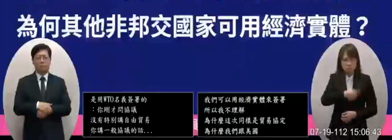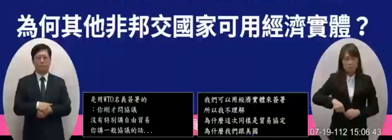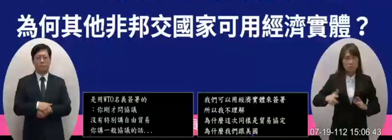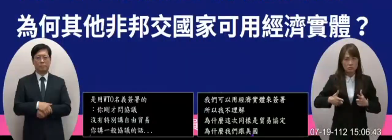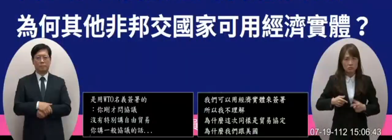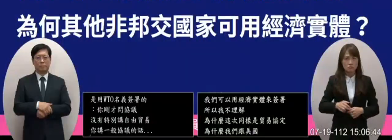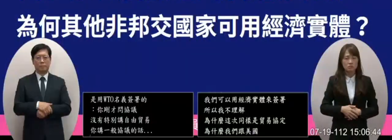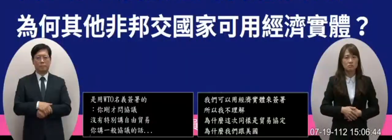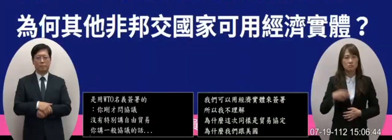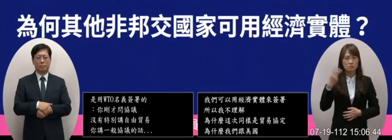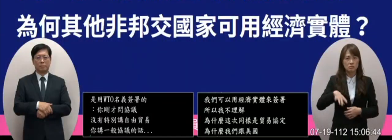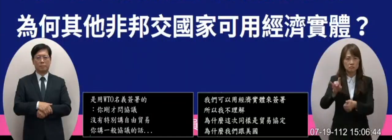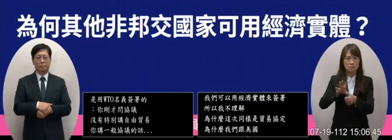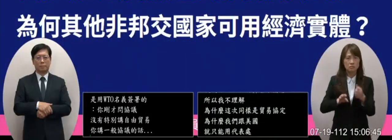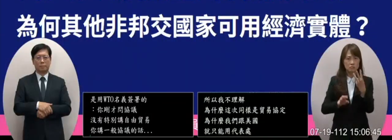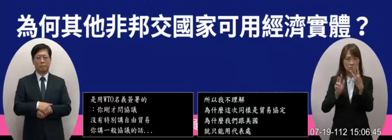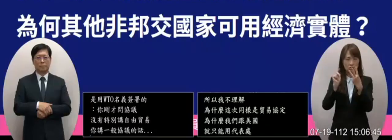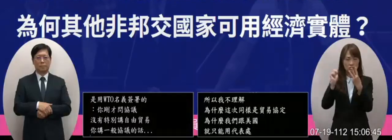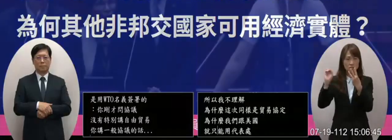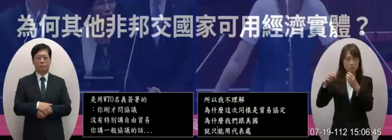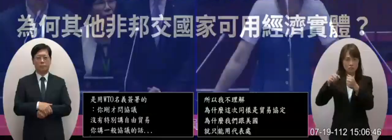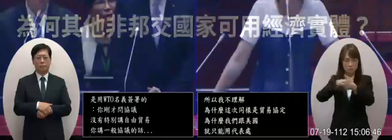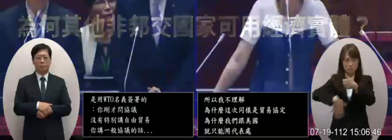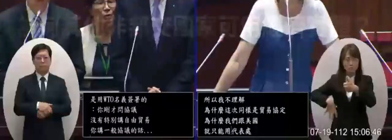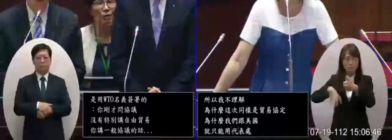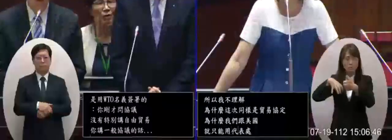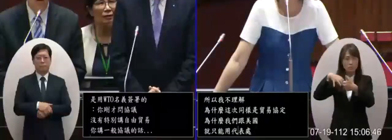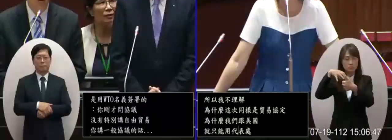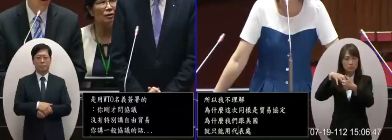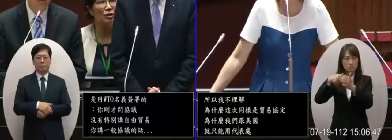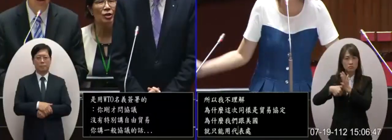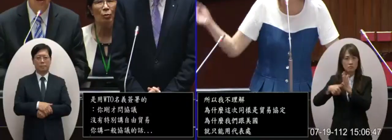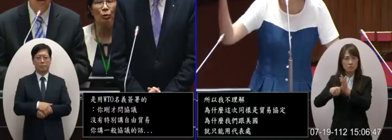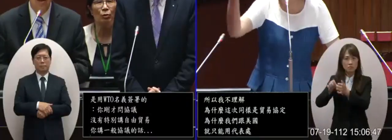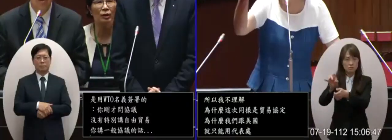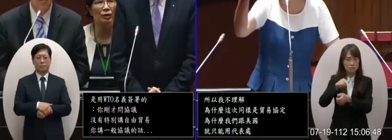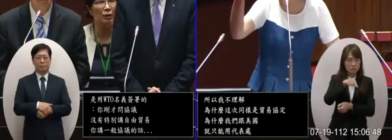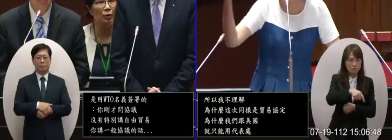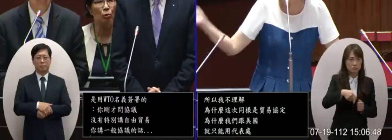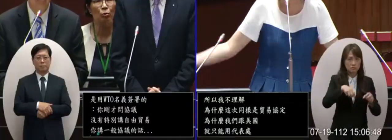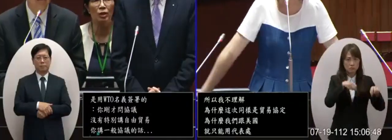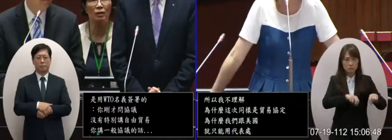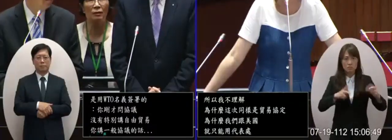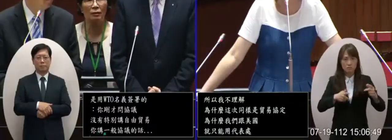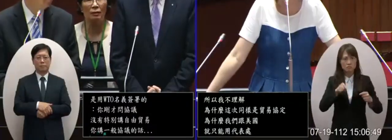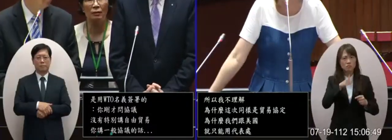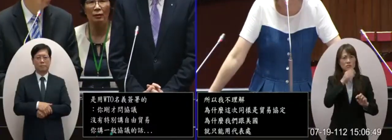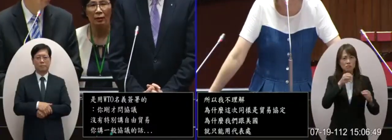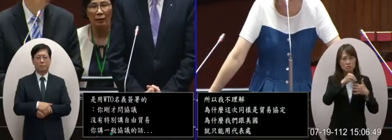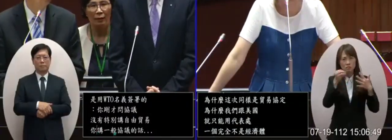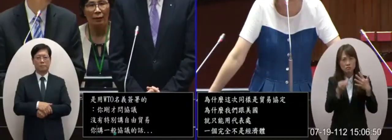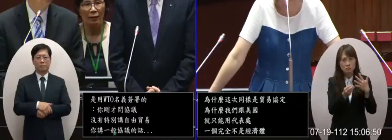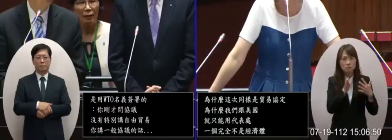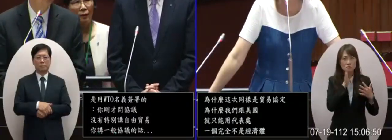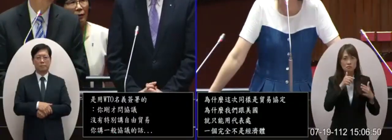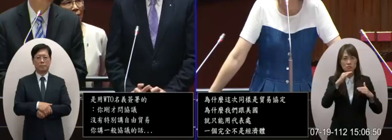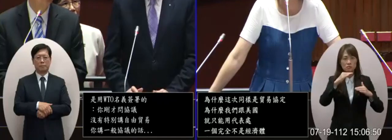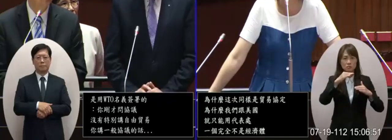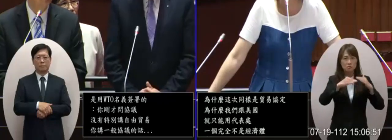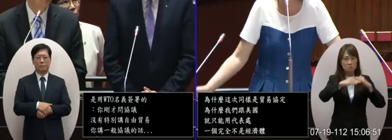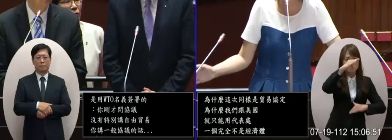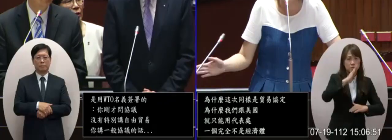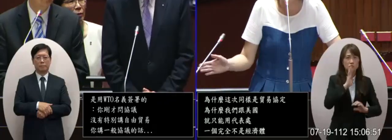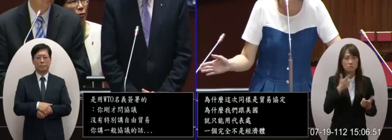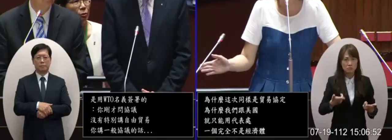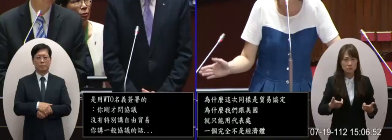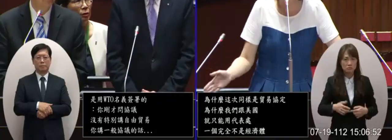签订，这样子不是被降级了吗？ 我想 先请外部长来，我们先请外交部长来回答，